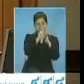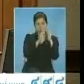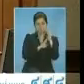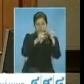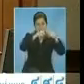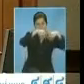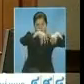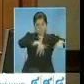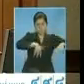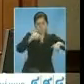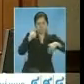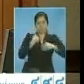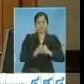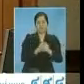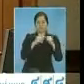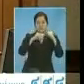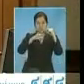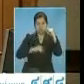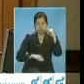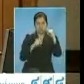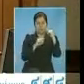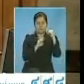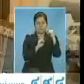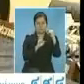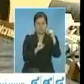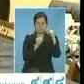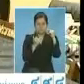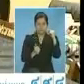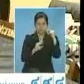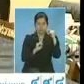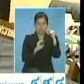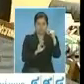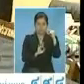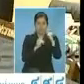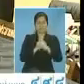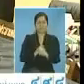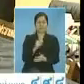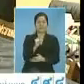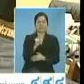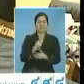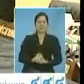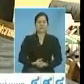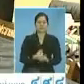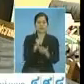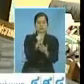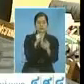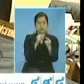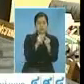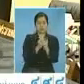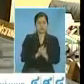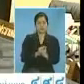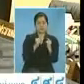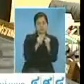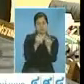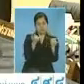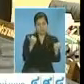านนั้นลดลงจากอันดับที่42มาเป็นอันดับที่49ซึ่งถือว่าหลังกว่า